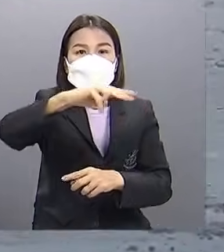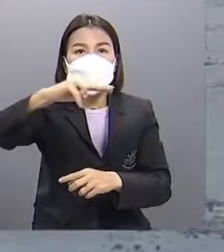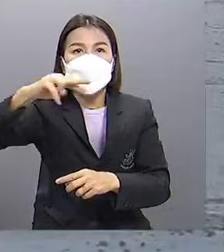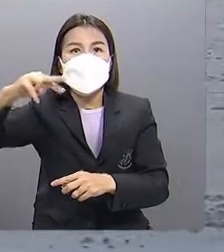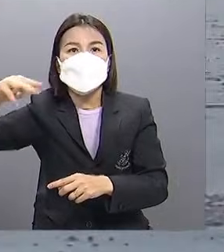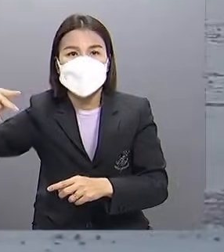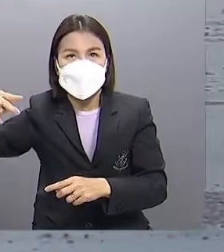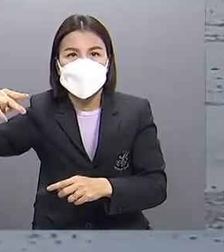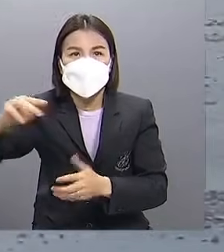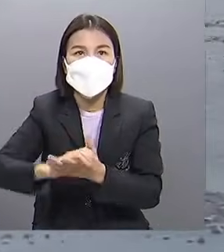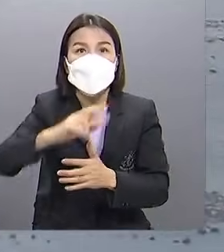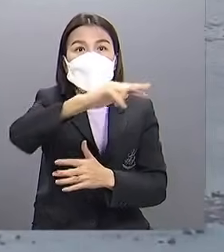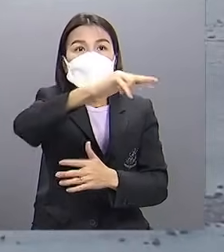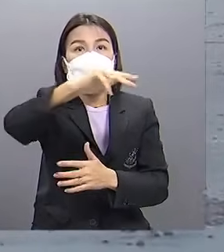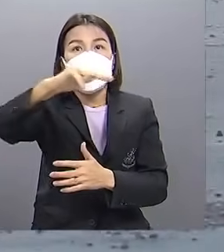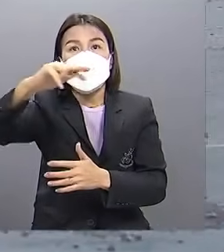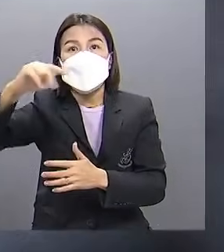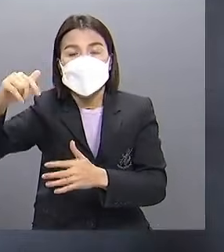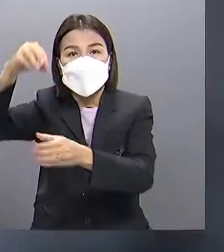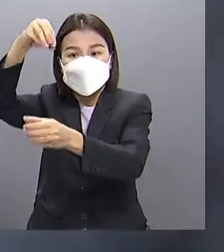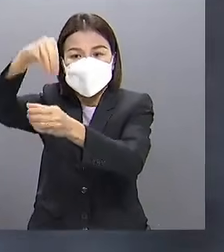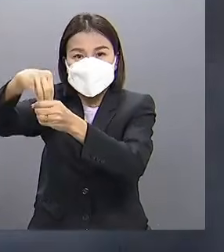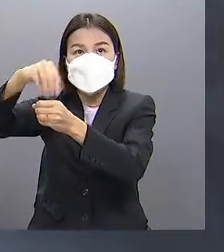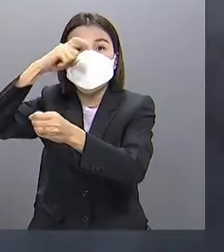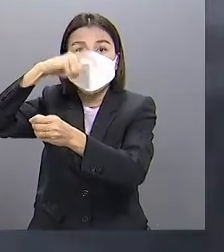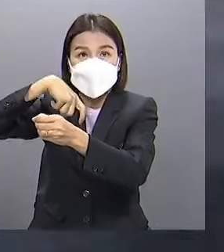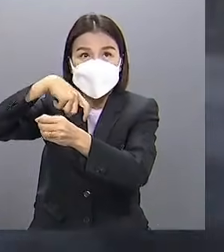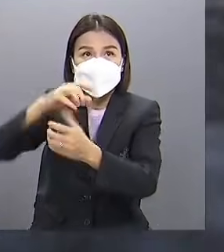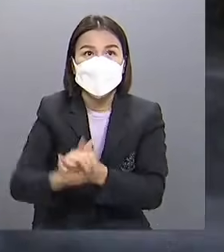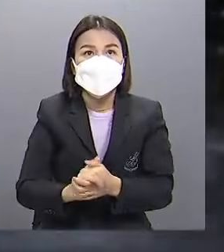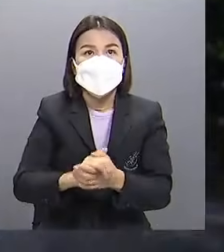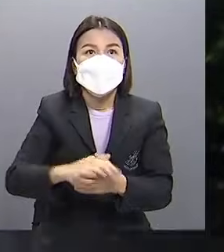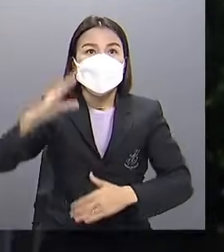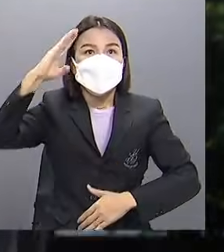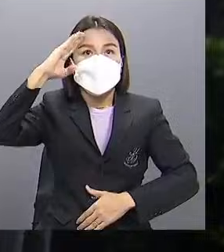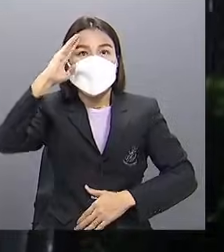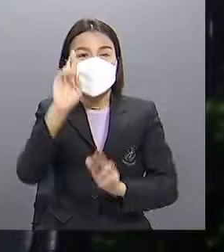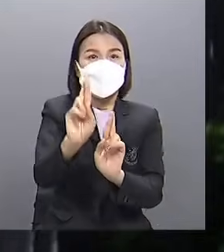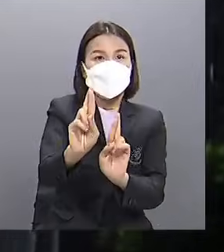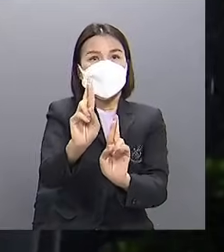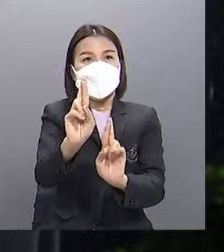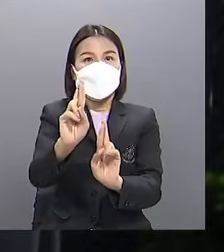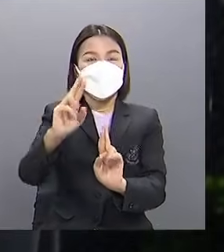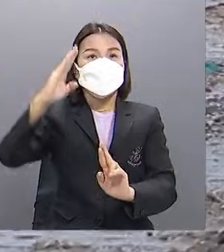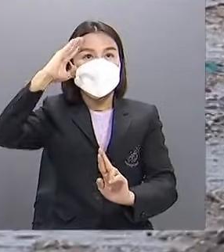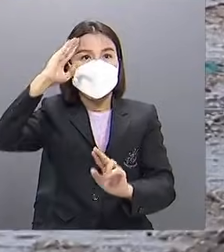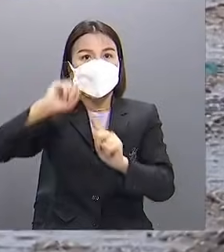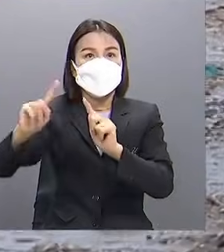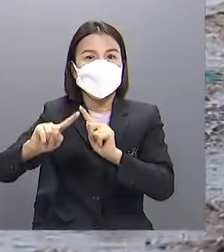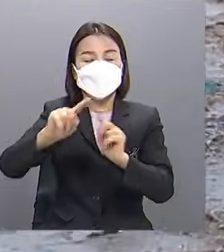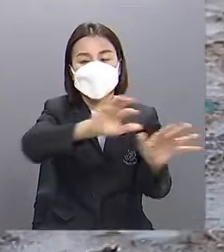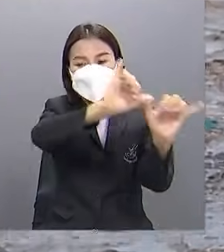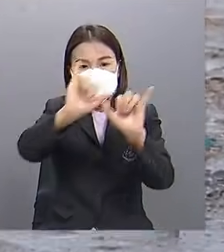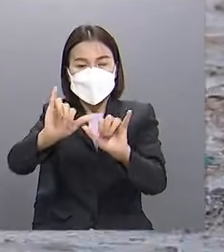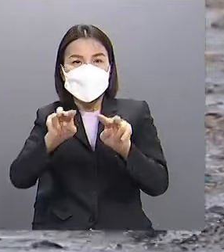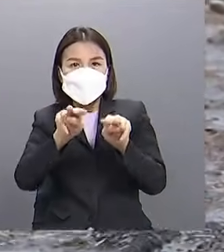ายแดนฝั่งอำเภอแม่สอดท่ามกลางทหารที่เฝ้าระวังแนวชายแดนแม่สอดอย่างเข้มงวดเพื่อป้อง